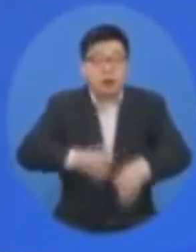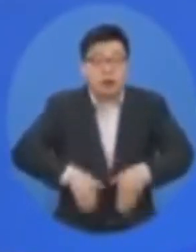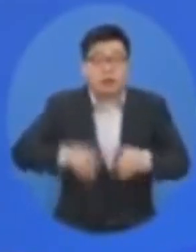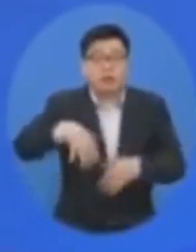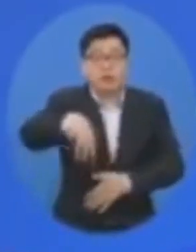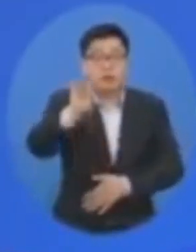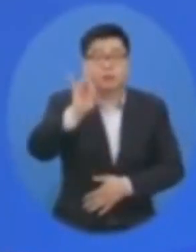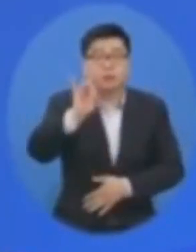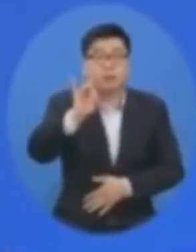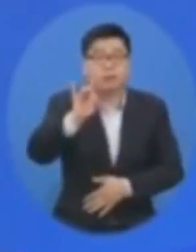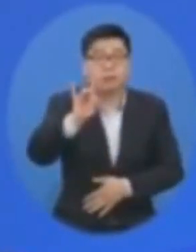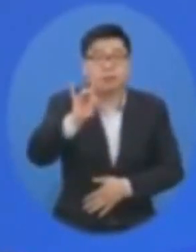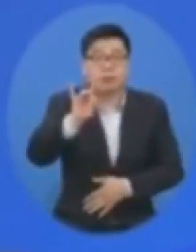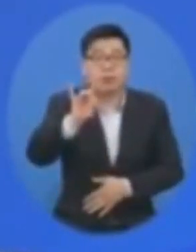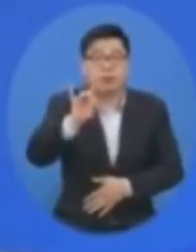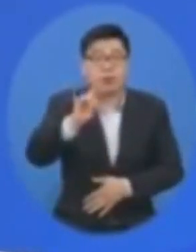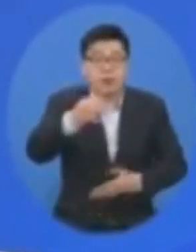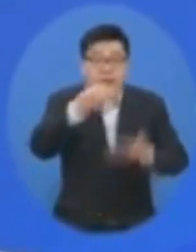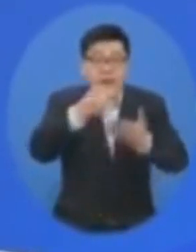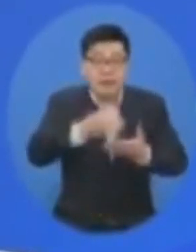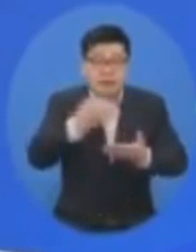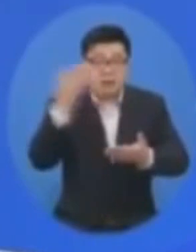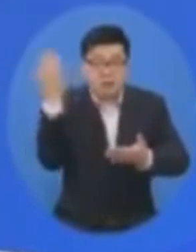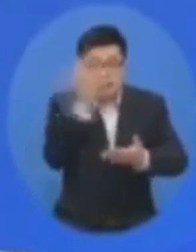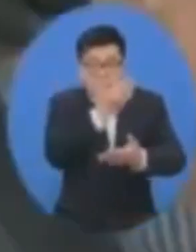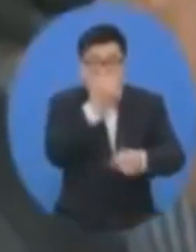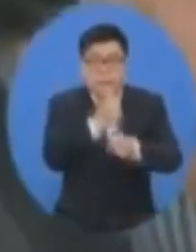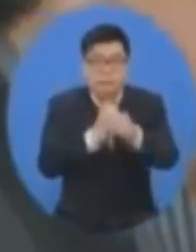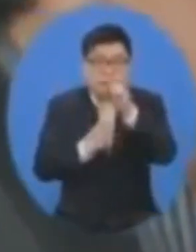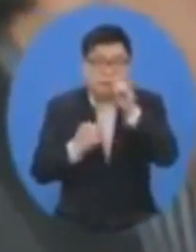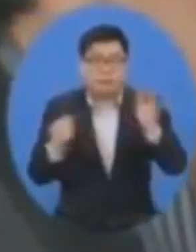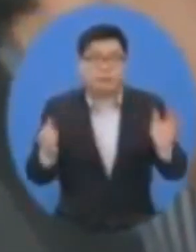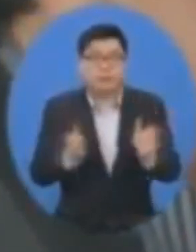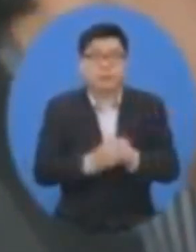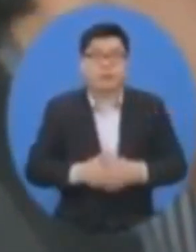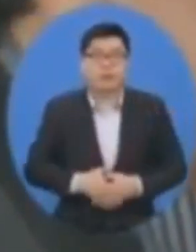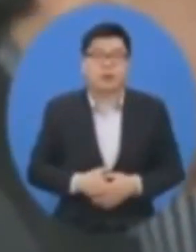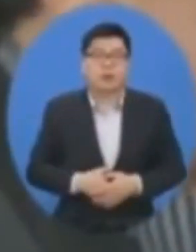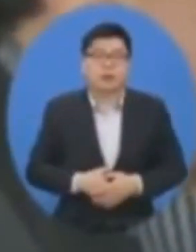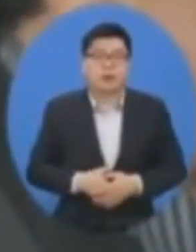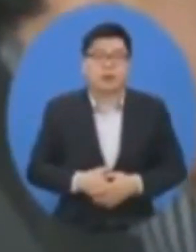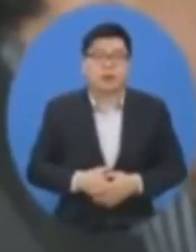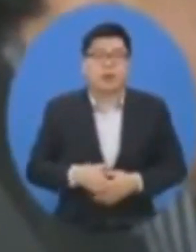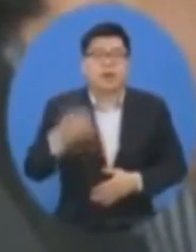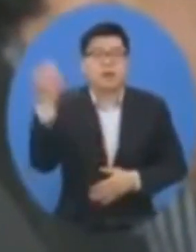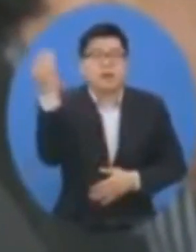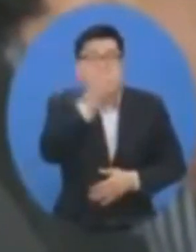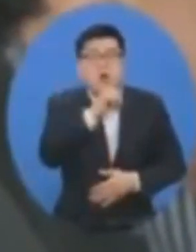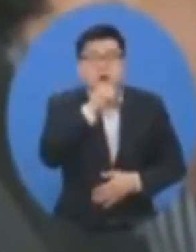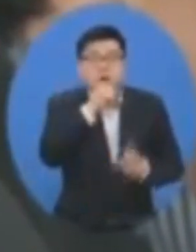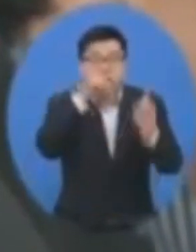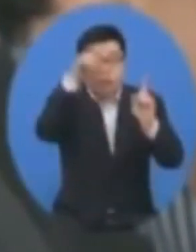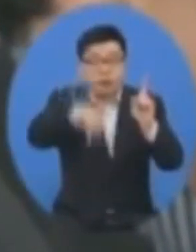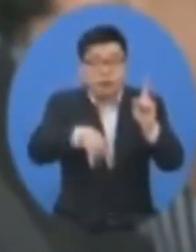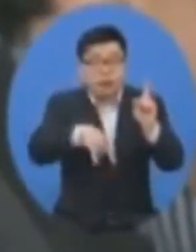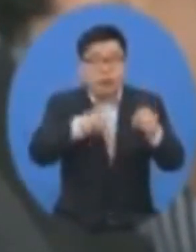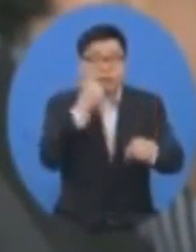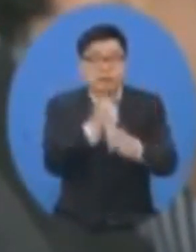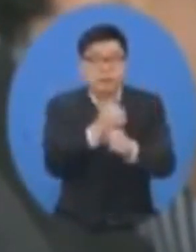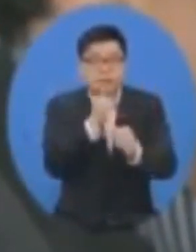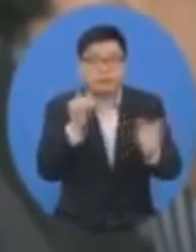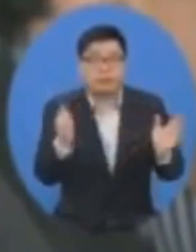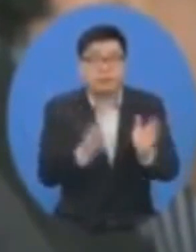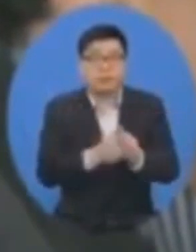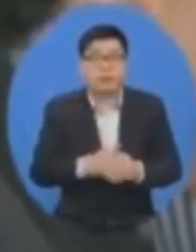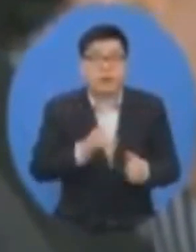없습니다. 재정건전화를 했어요. 그 재정건전화를 하고 청렴도를 14위 하던 걸 1등으로 만들어놨습니다.